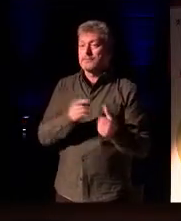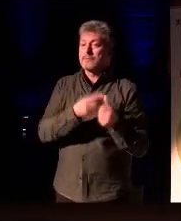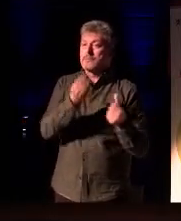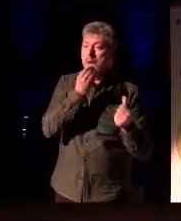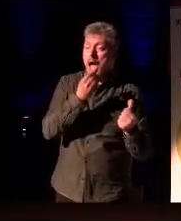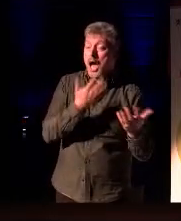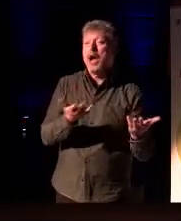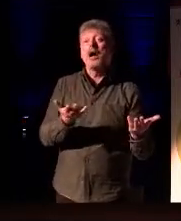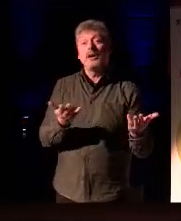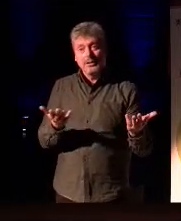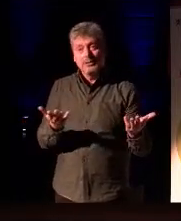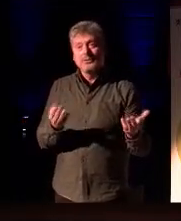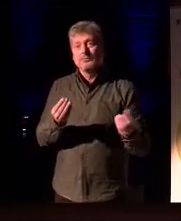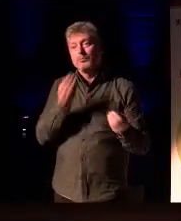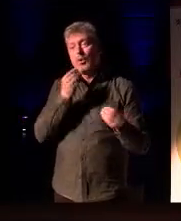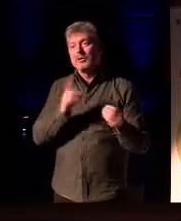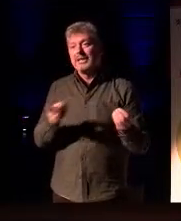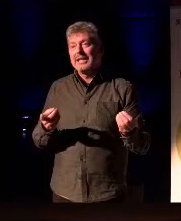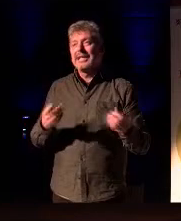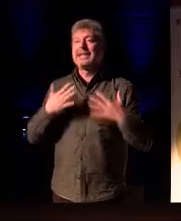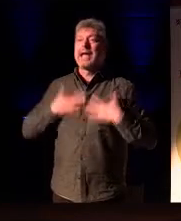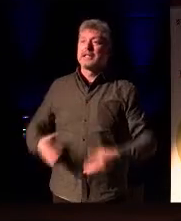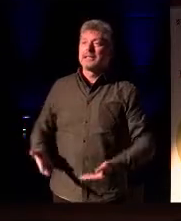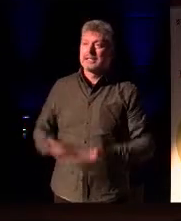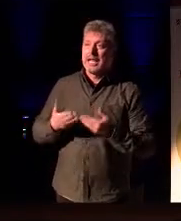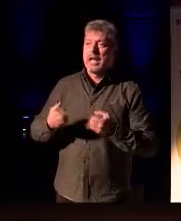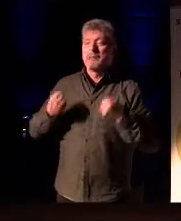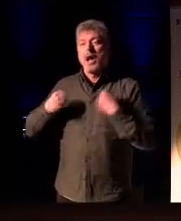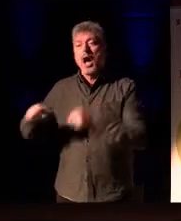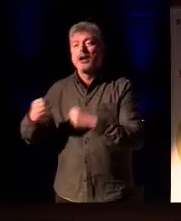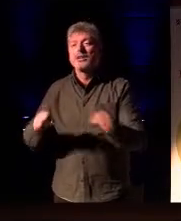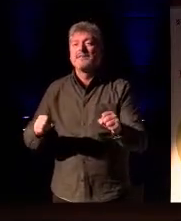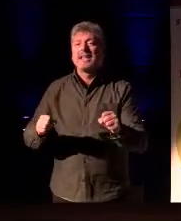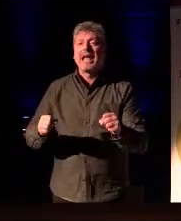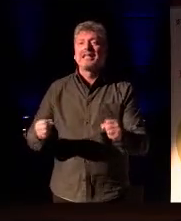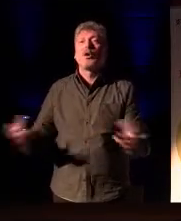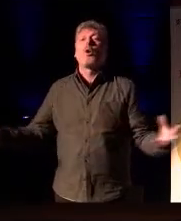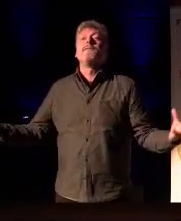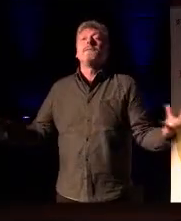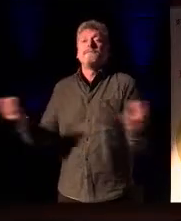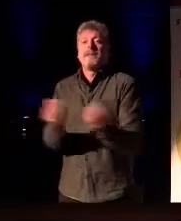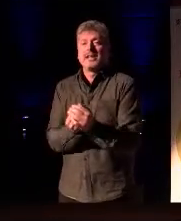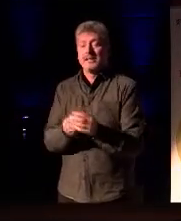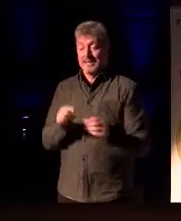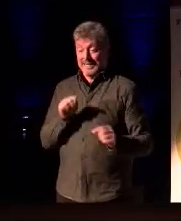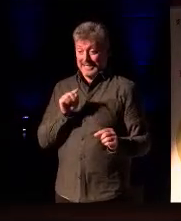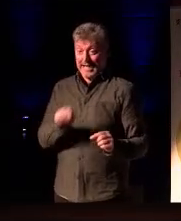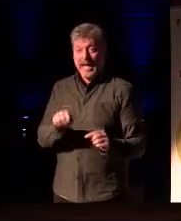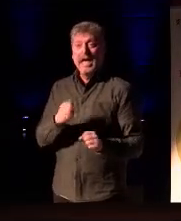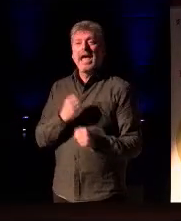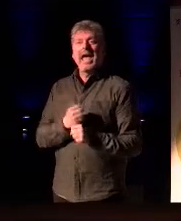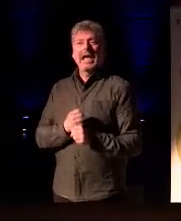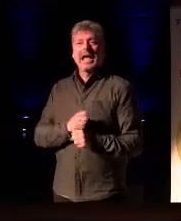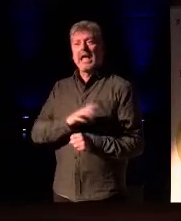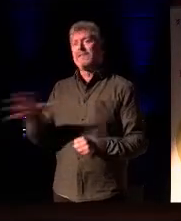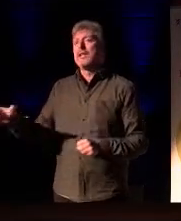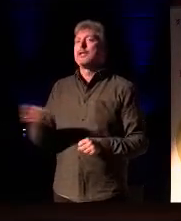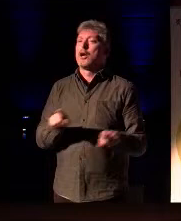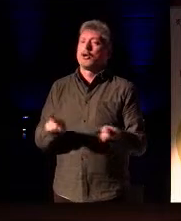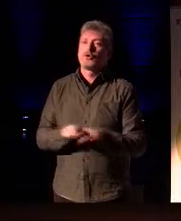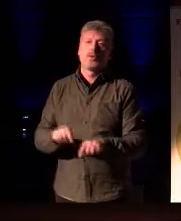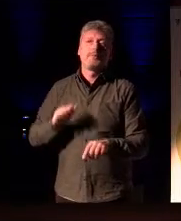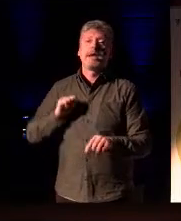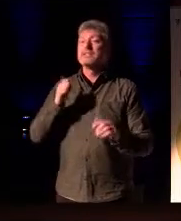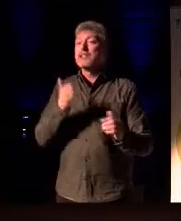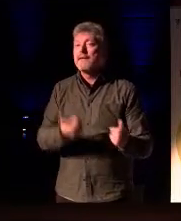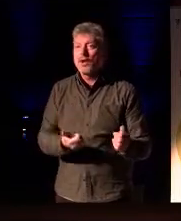mat, måltid, helsehjelp, aktivitet og fellesskap. Ting vi egentlig tar som gitt,